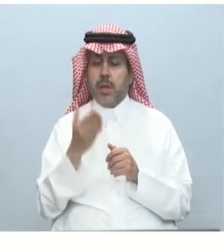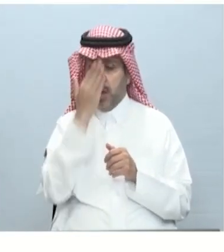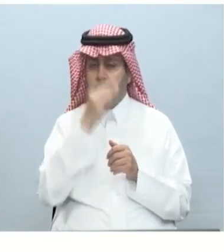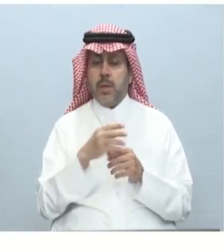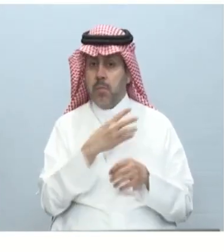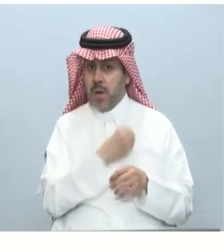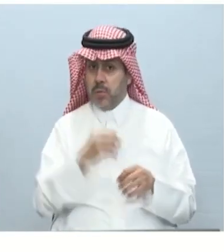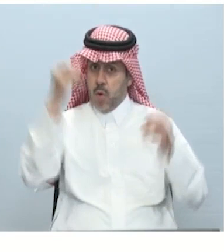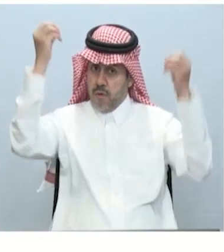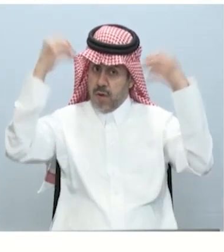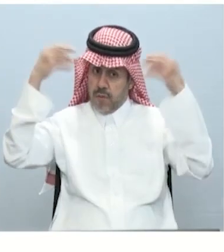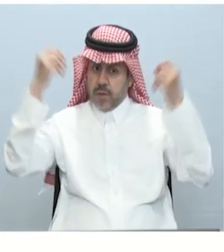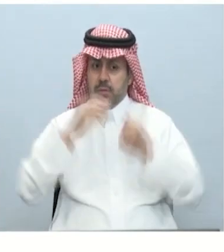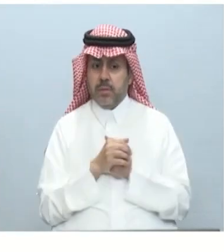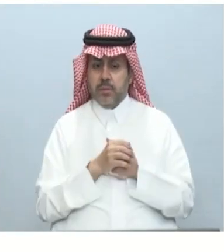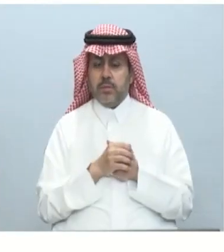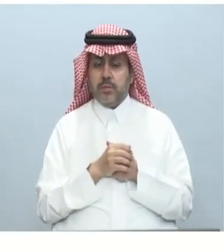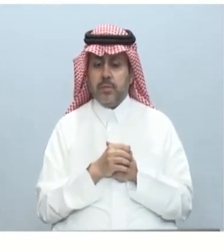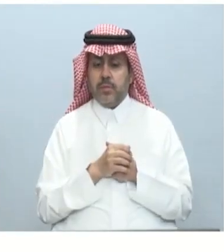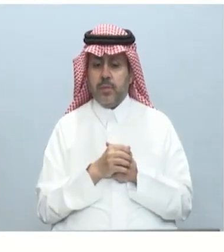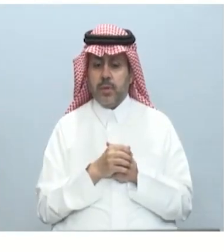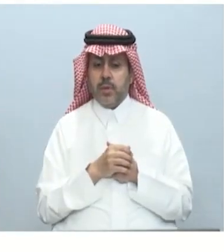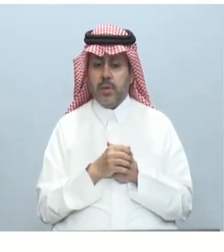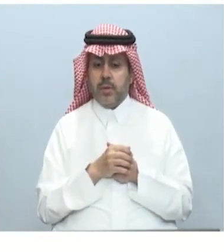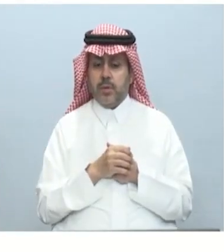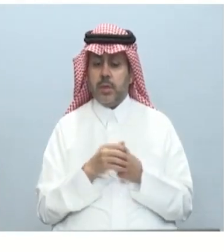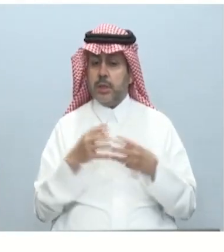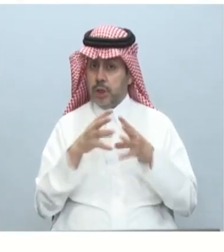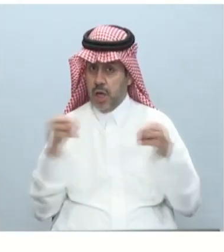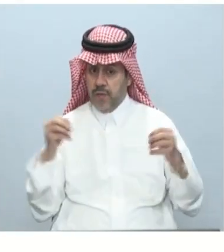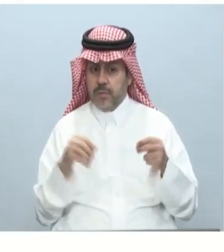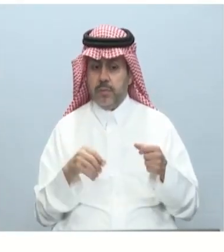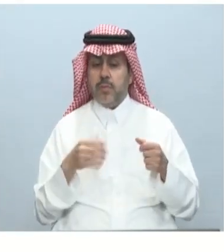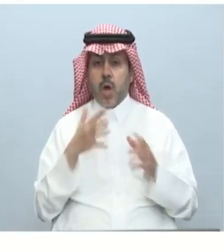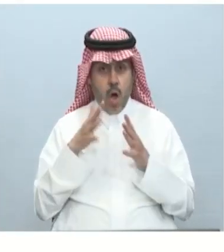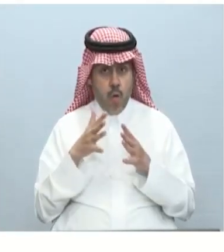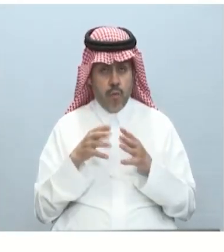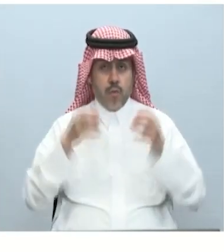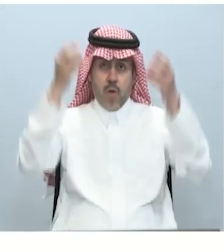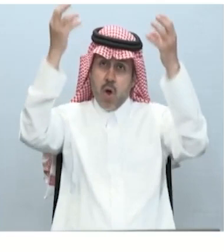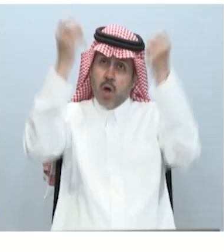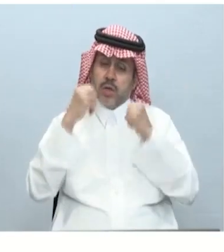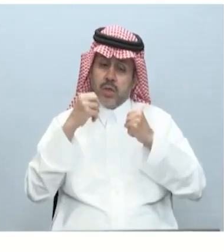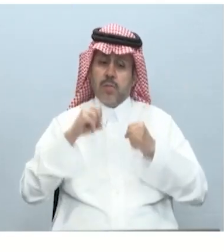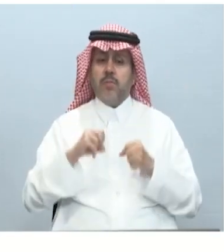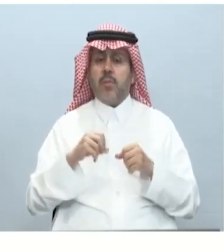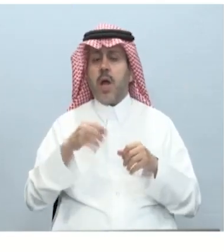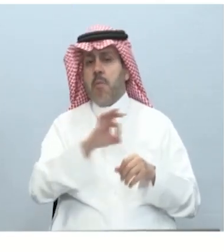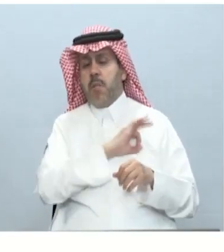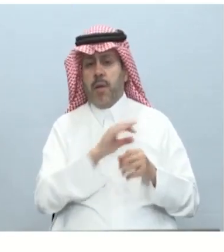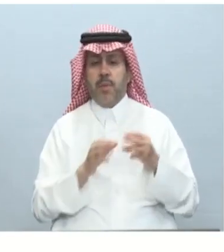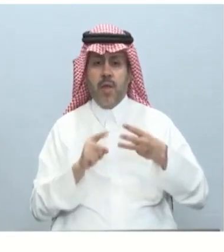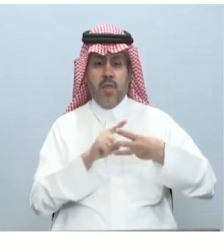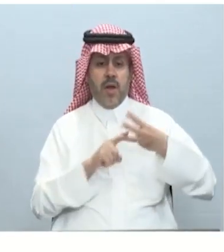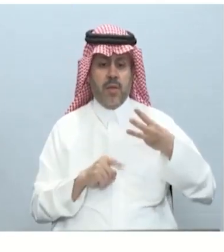ورحمته وكرمه ومغفرته هذا التعريف هو تعريف الخوفي ام الرجاء ام المحبه